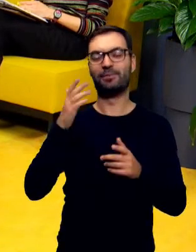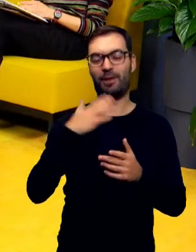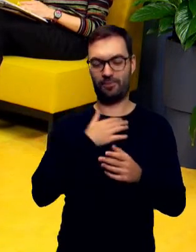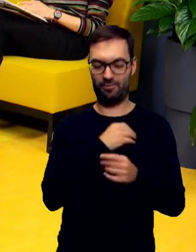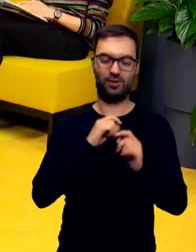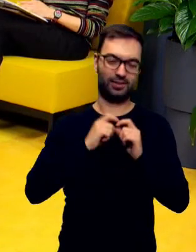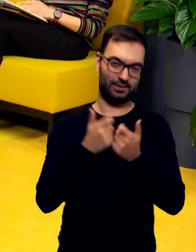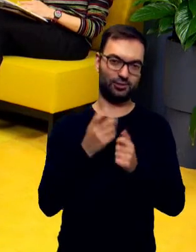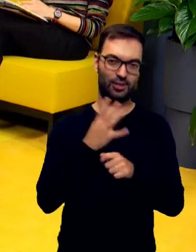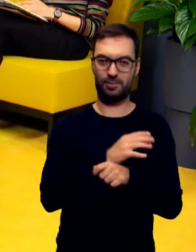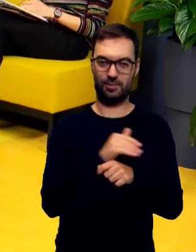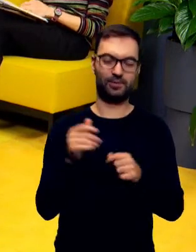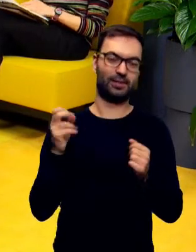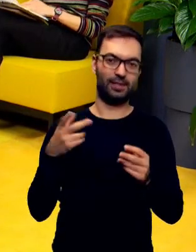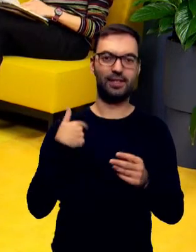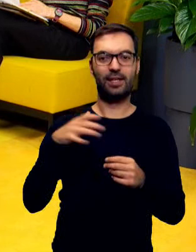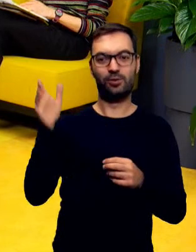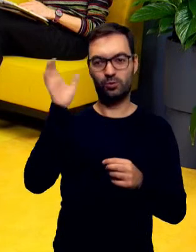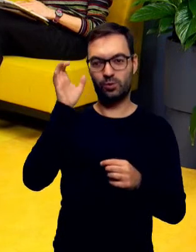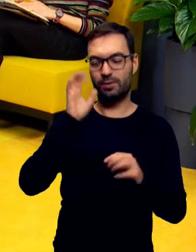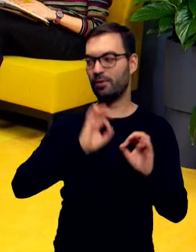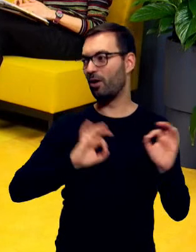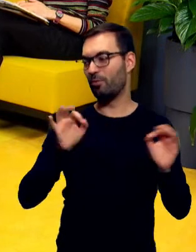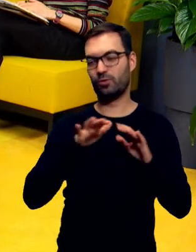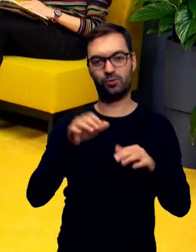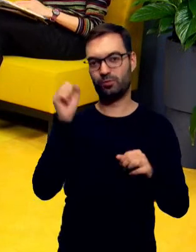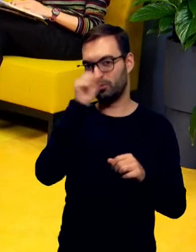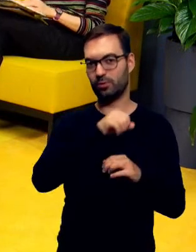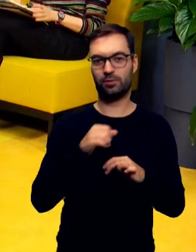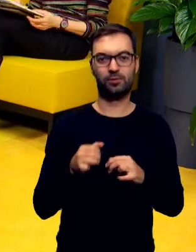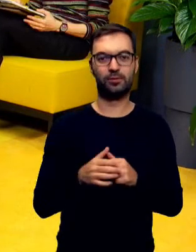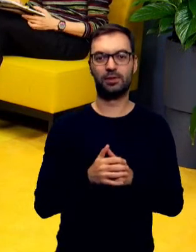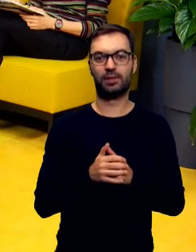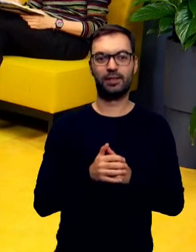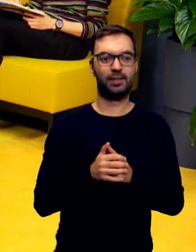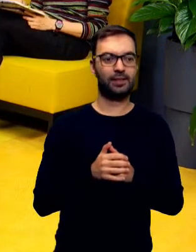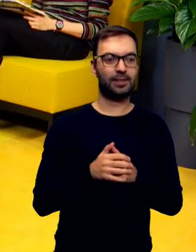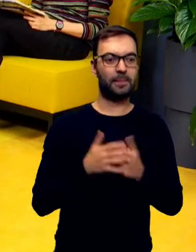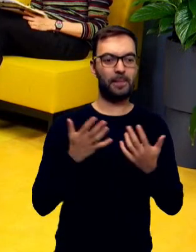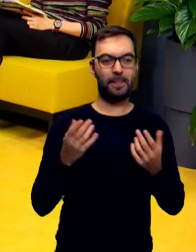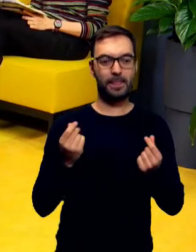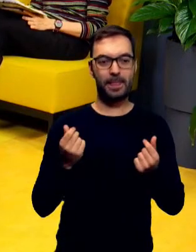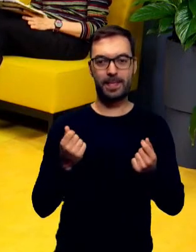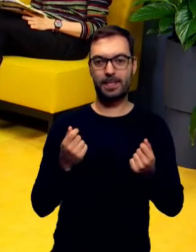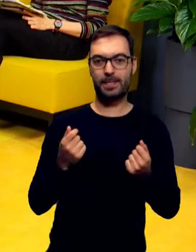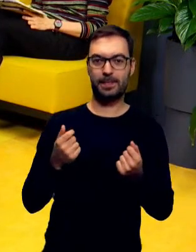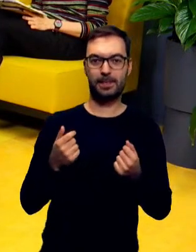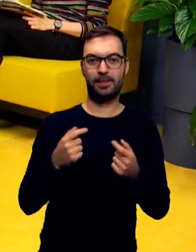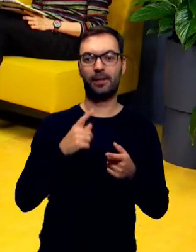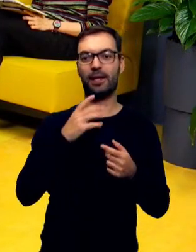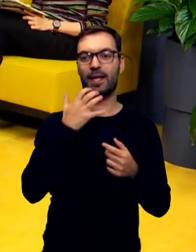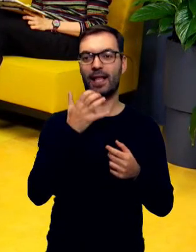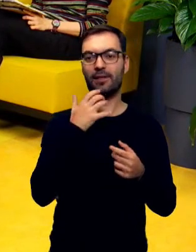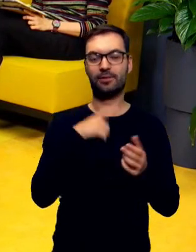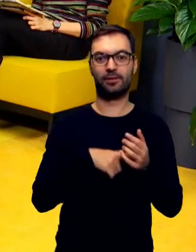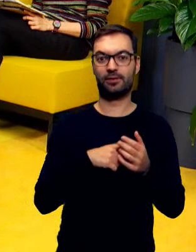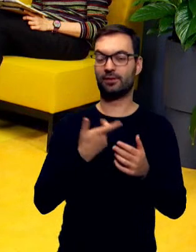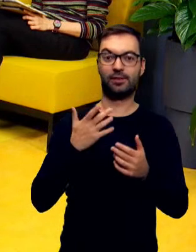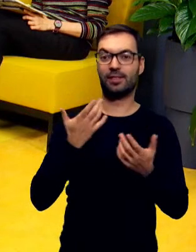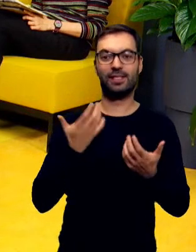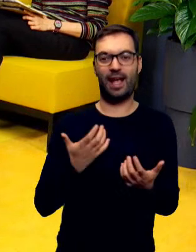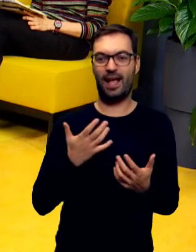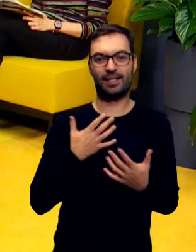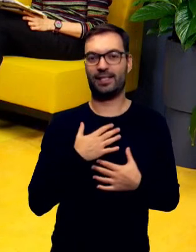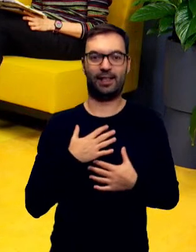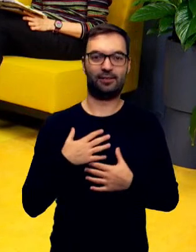Polsce, więc ja faktycznie nasłuchałam się wtedy strasznie dużo bzdur, ale takich w takim mówionych z taką